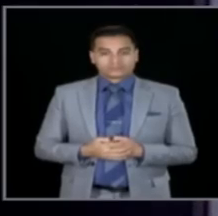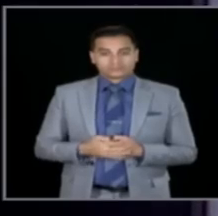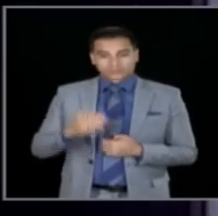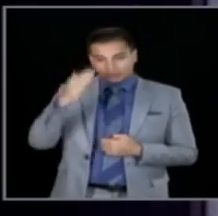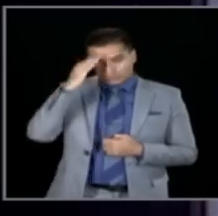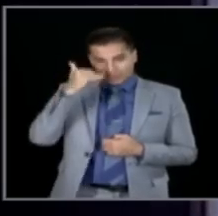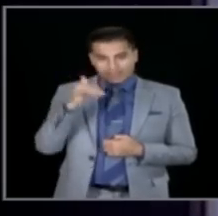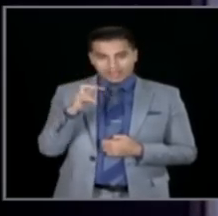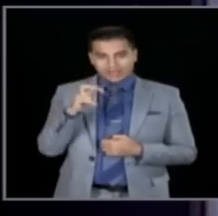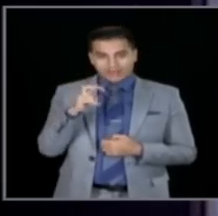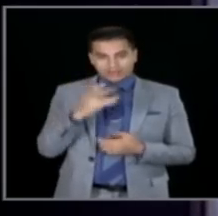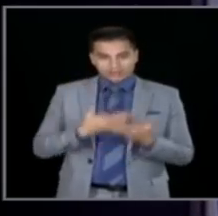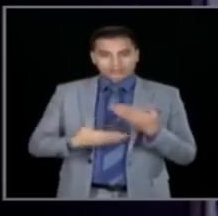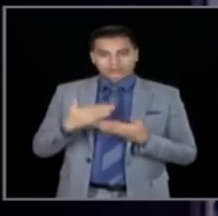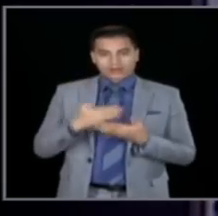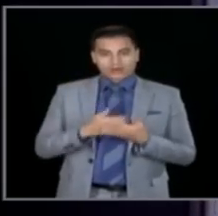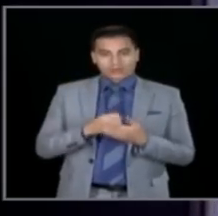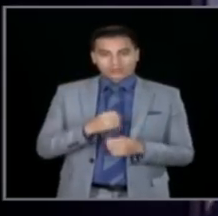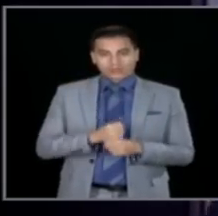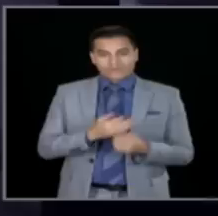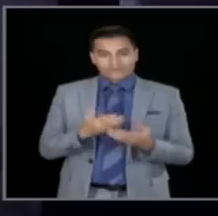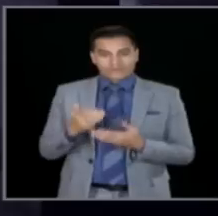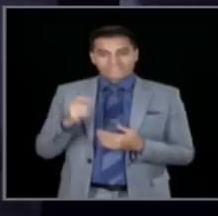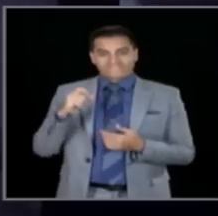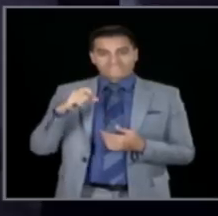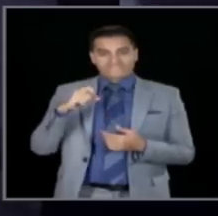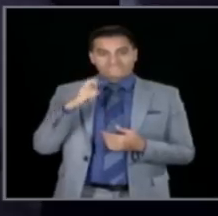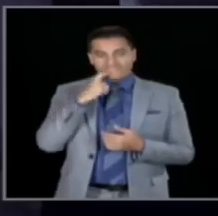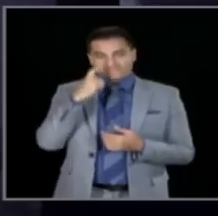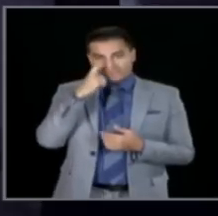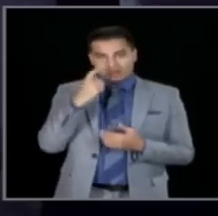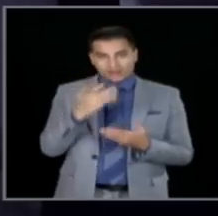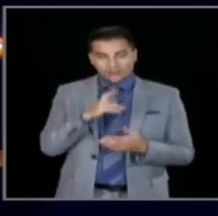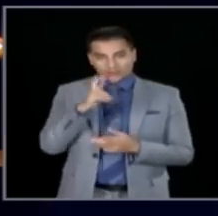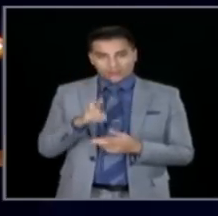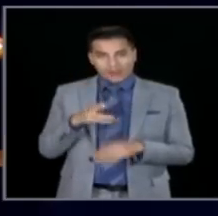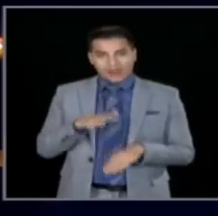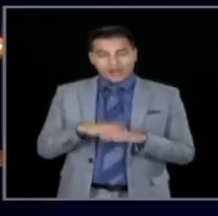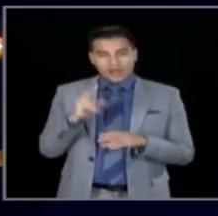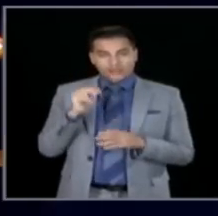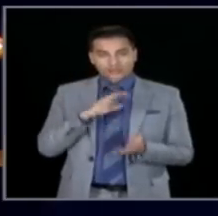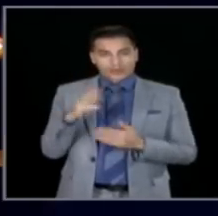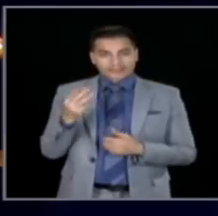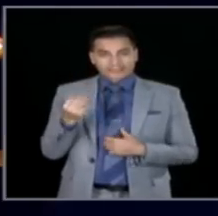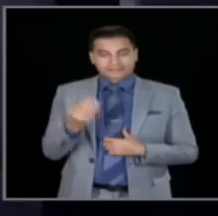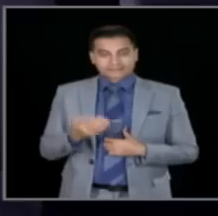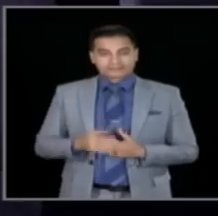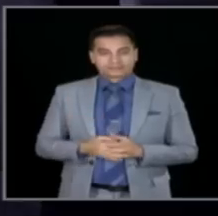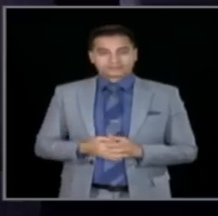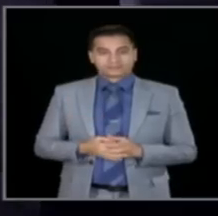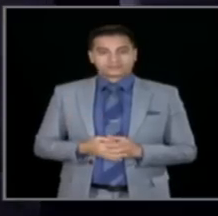شكراً يا آية، ارجعي مكانك. فنون، سؤال في الفنون، يا ترى السؤال بعشرين نقطة ولا بتلاتين